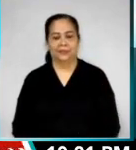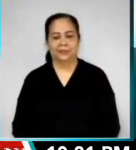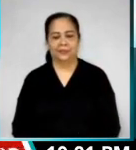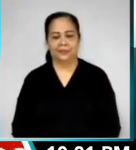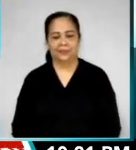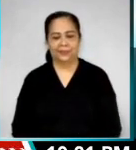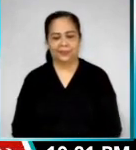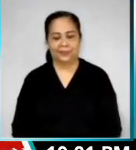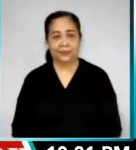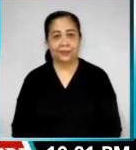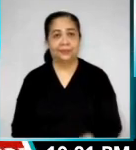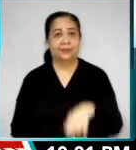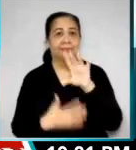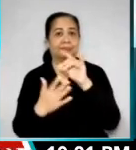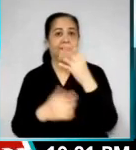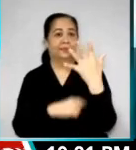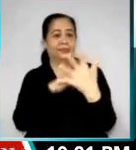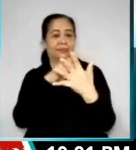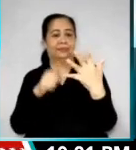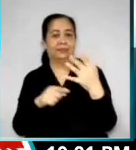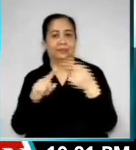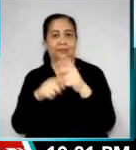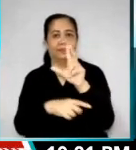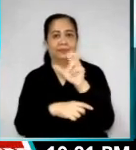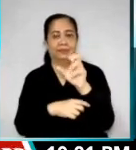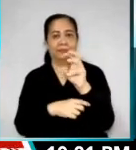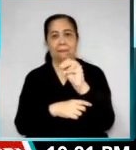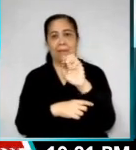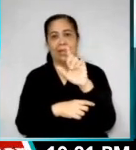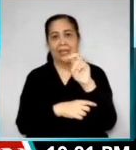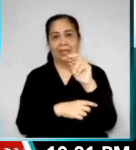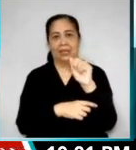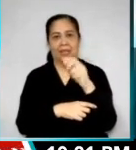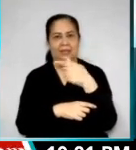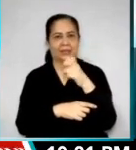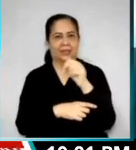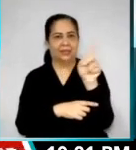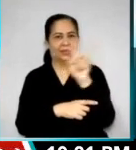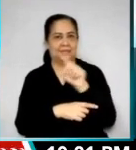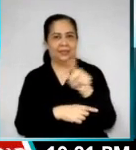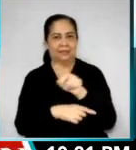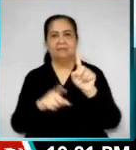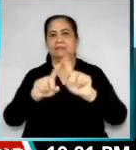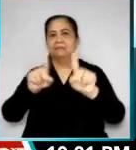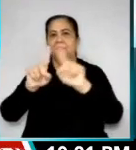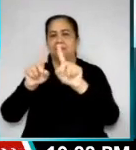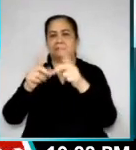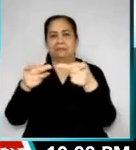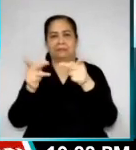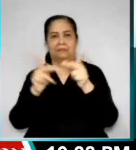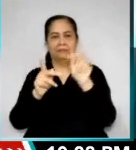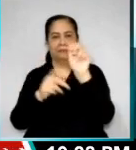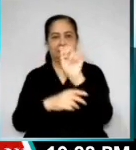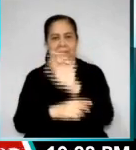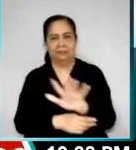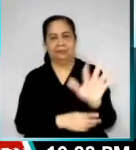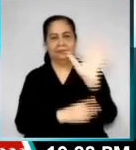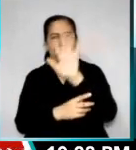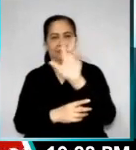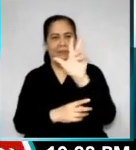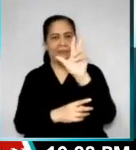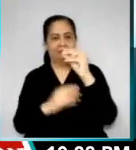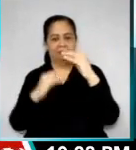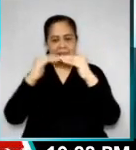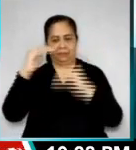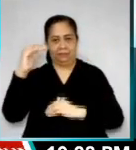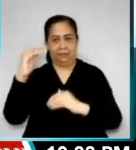Napili ang lima mula sa 300 millennials at Gen Zs mula sa iba't ibang lugar sa Asia. Kinikilala ng 30 Under 30 Asia 2021